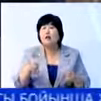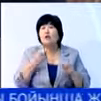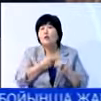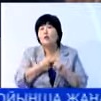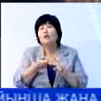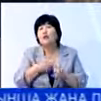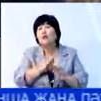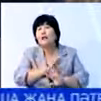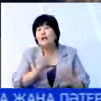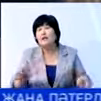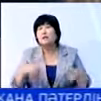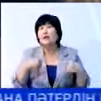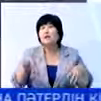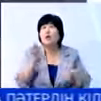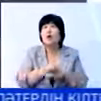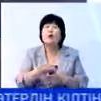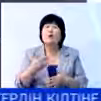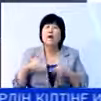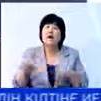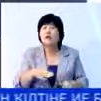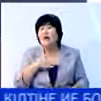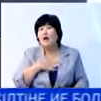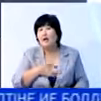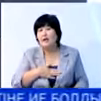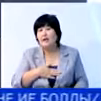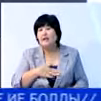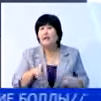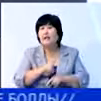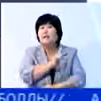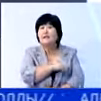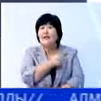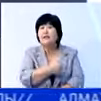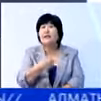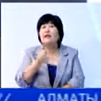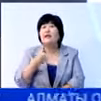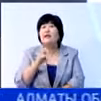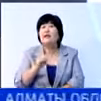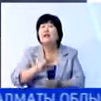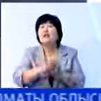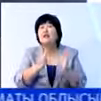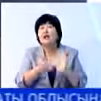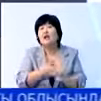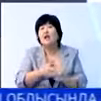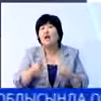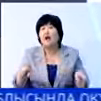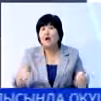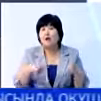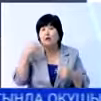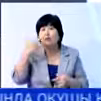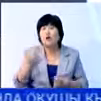және жұқпалы емес аурулардың алдын алу, қанағаттанарлық санитариялық гигиеналық жағдайларды қалыптастыру